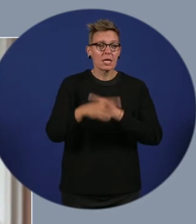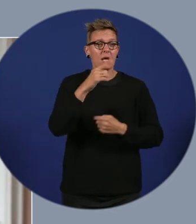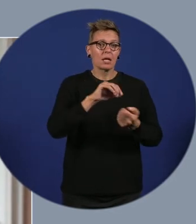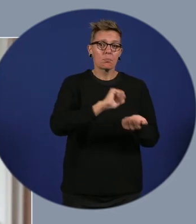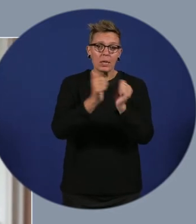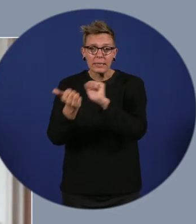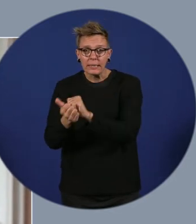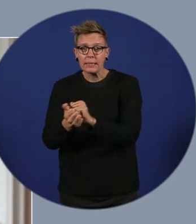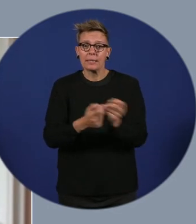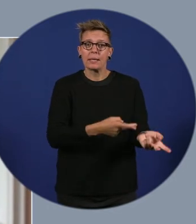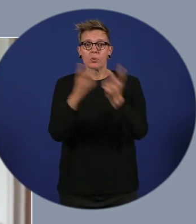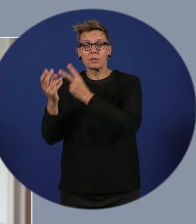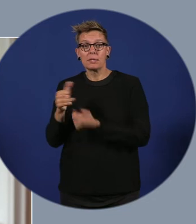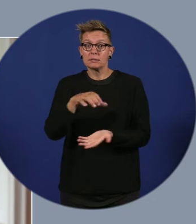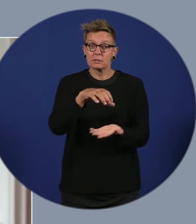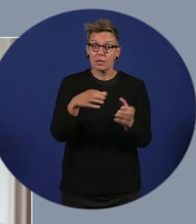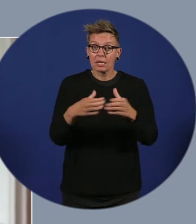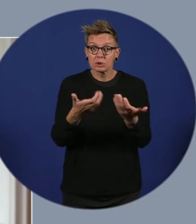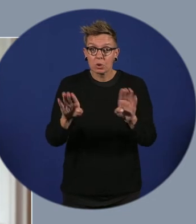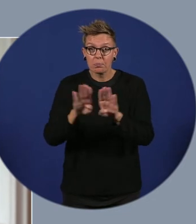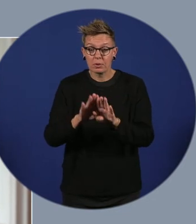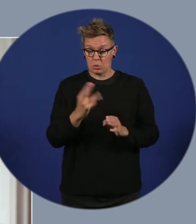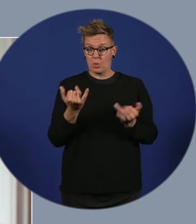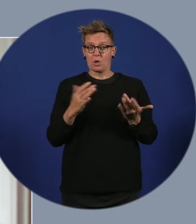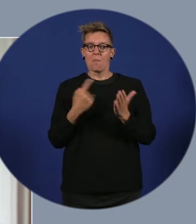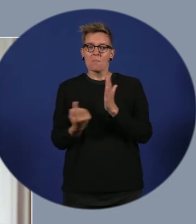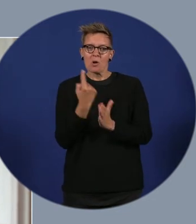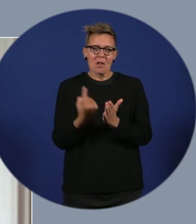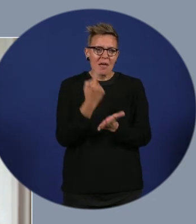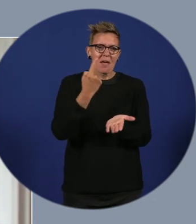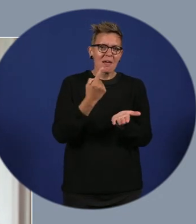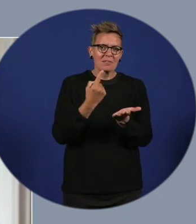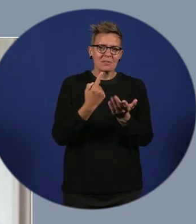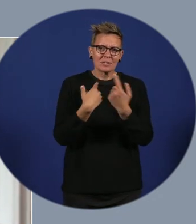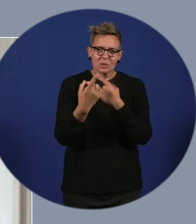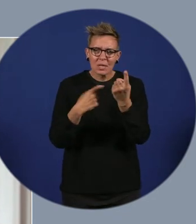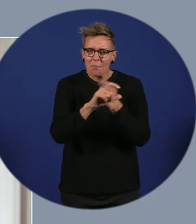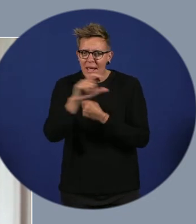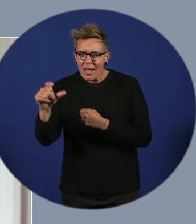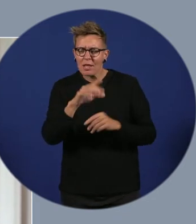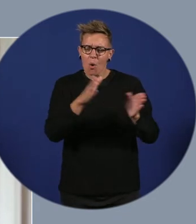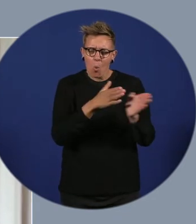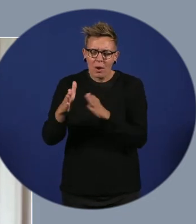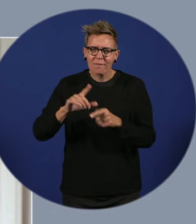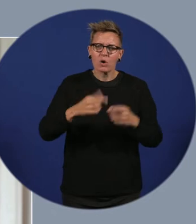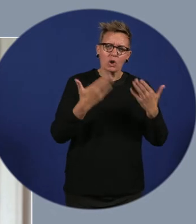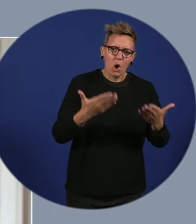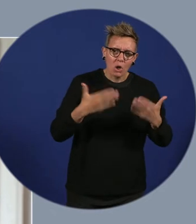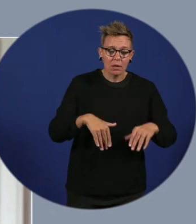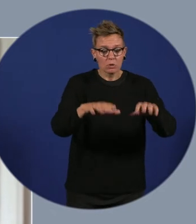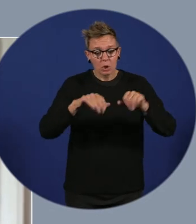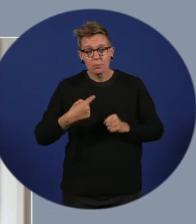era klassrum. Att få på det här sättet kommunicera med er som arrangerat valdagar, tagit emot röster och